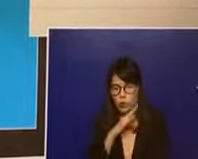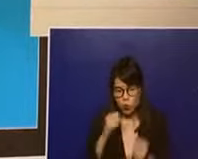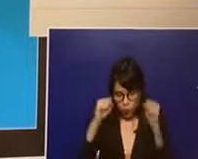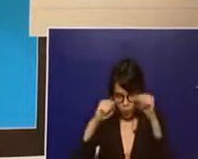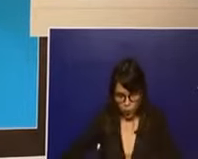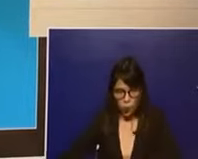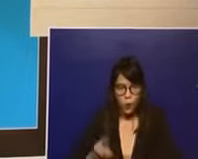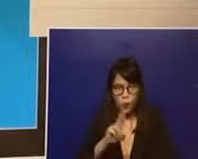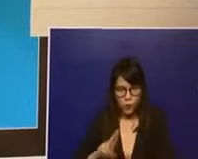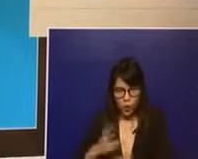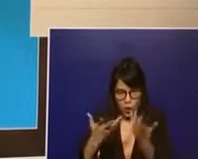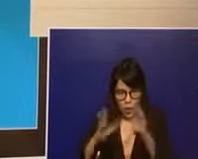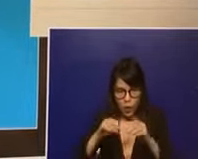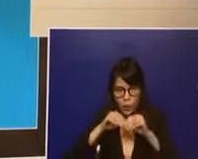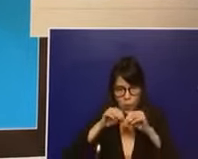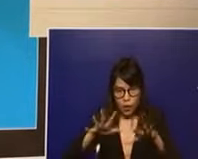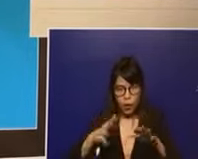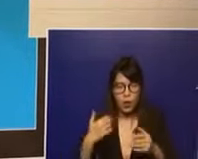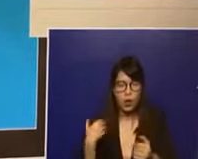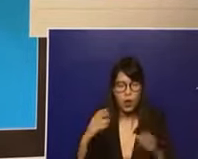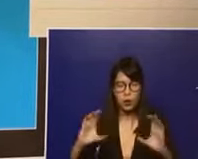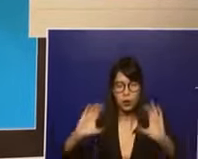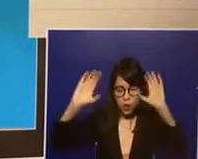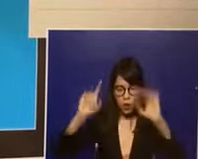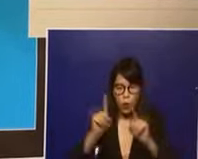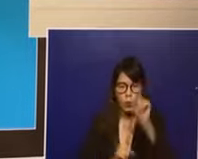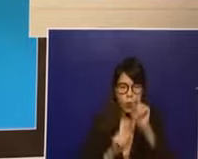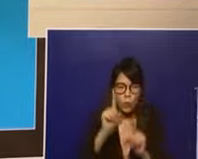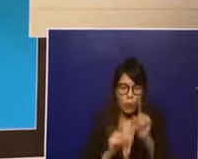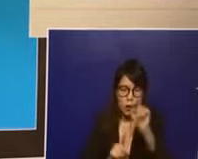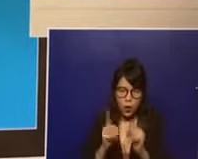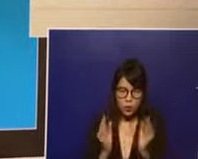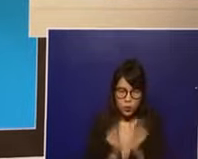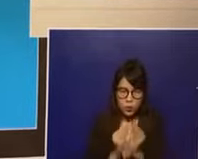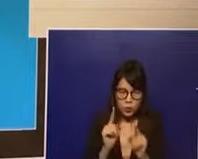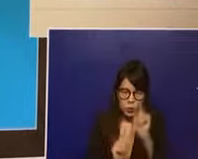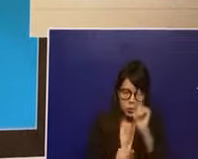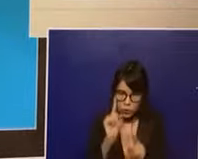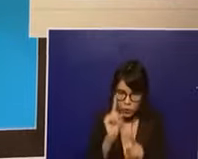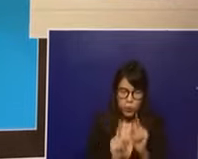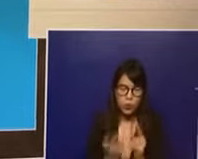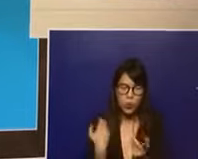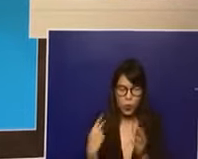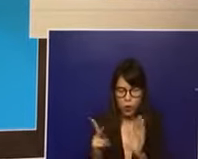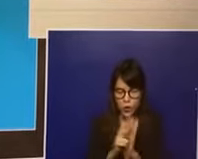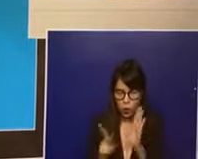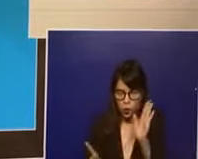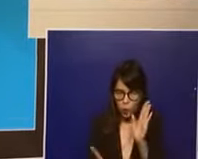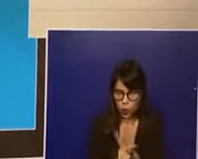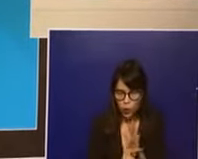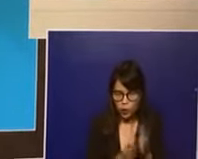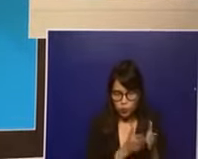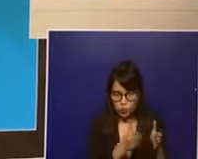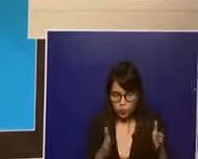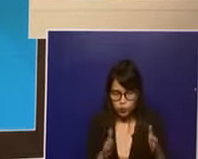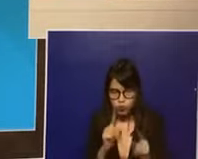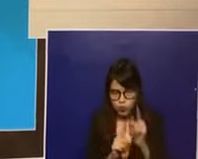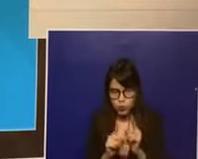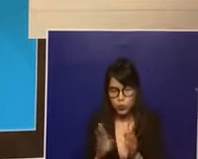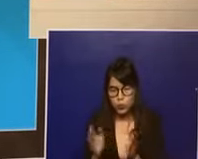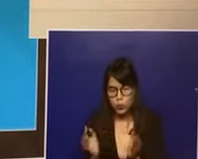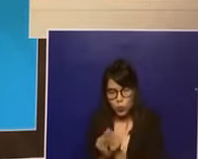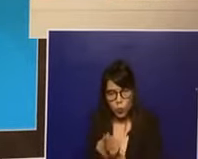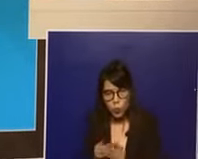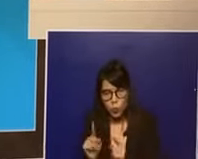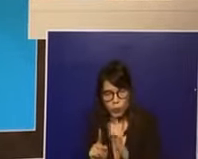มีผลใช้บังคับแล้วรัฐก็ต้องมีการประเมินผลของการใช้กฎหมายเป็นระยะด้วยกฎหมายอีกฉบับที่รัฐบาลผ่